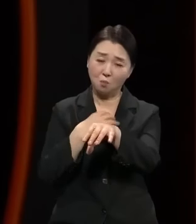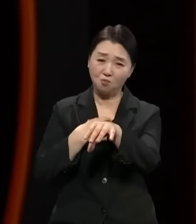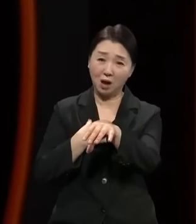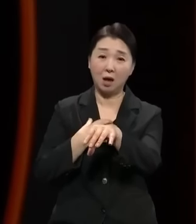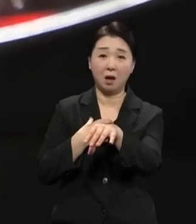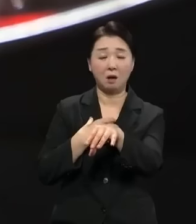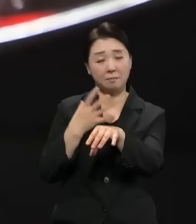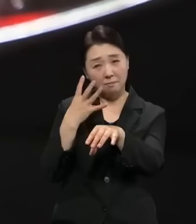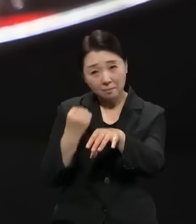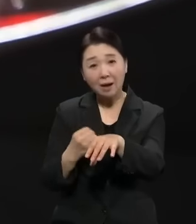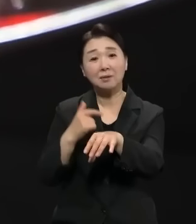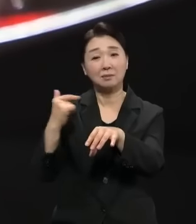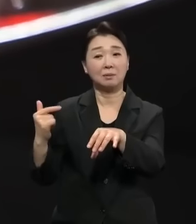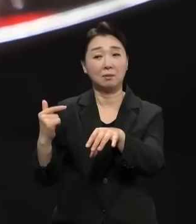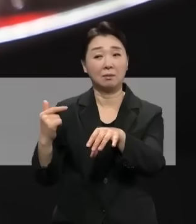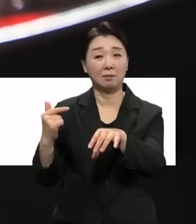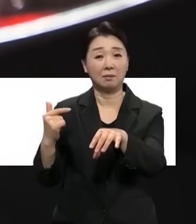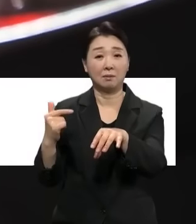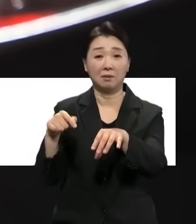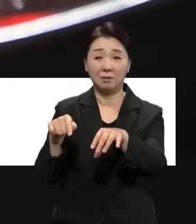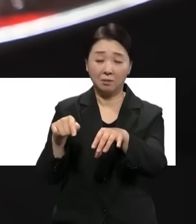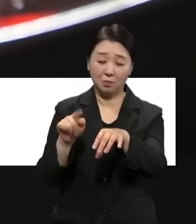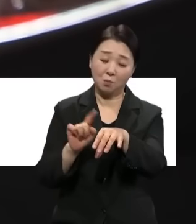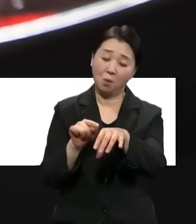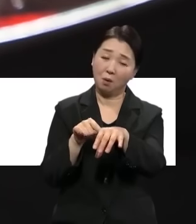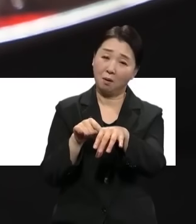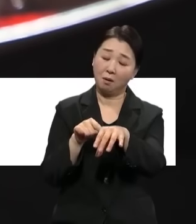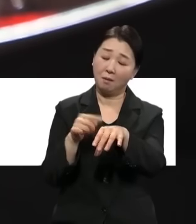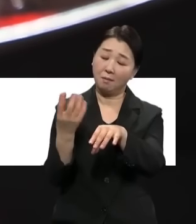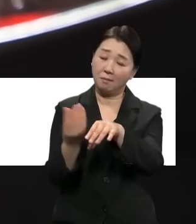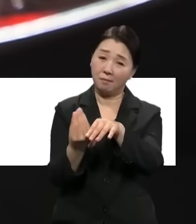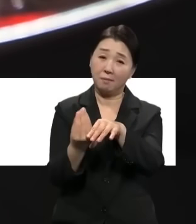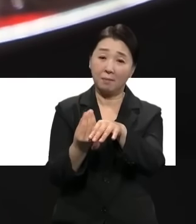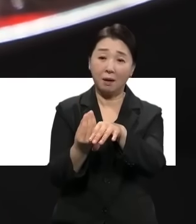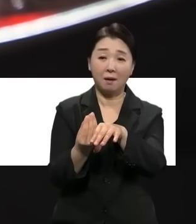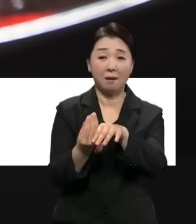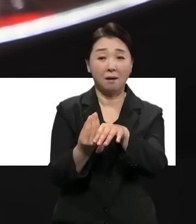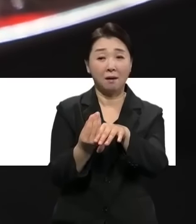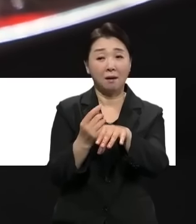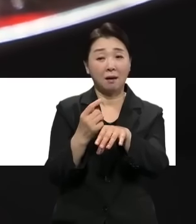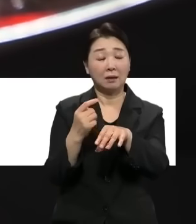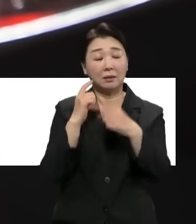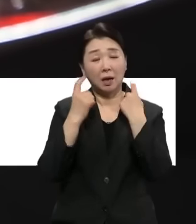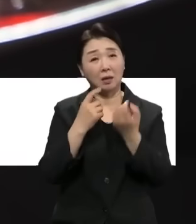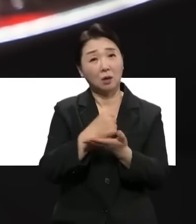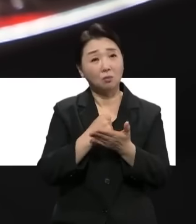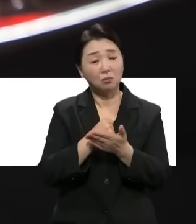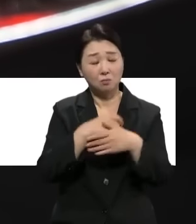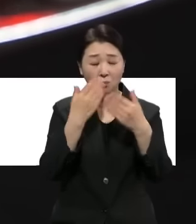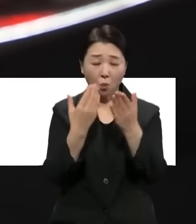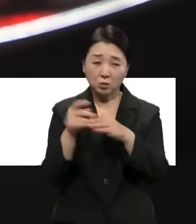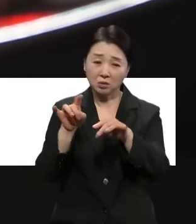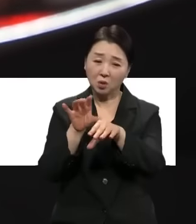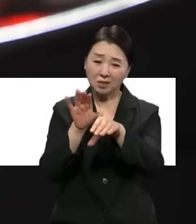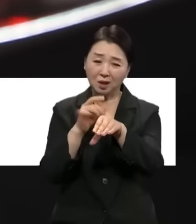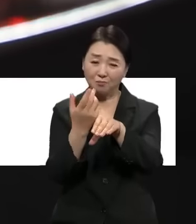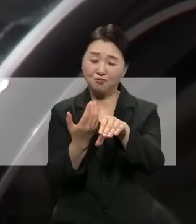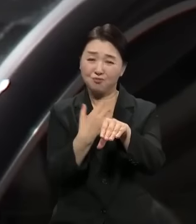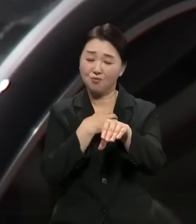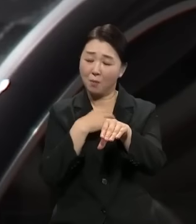늘고 있습니다 근데 이거는 약간 기인의 운이라고 생각을 모든 다 전기차가 그럴 거라고 생각